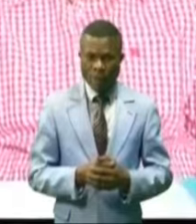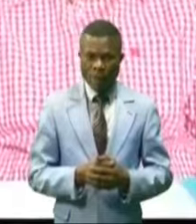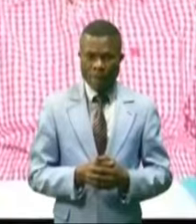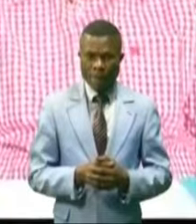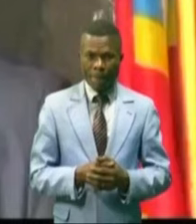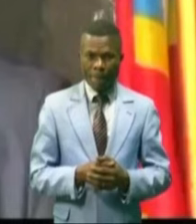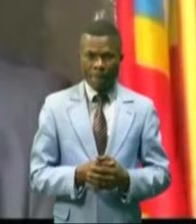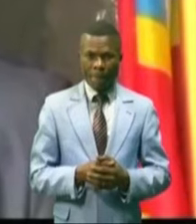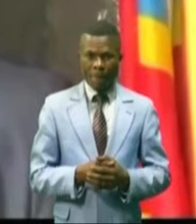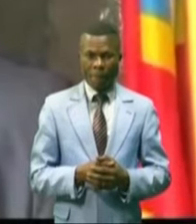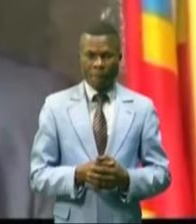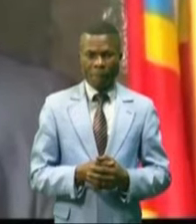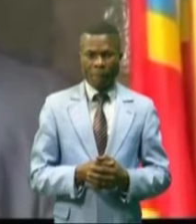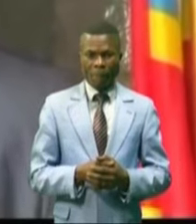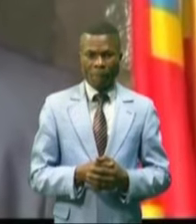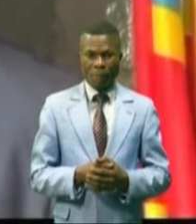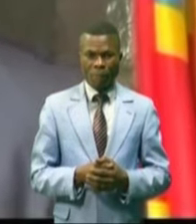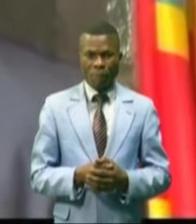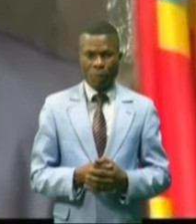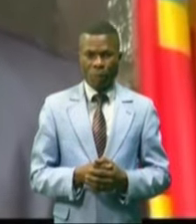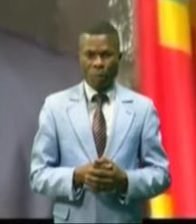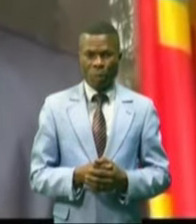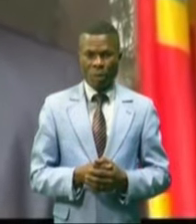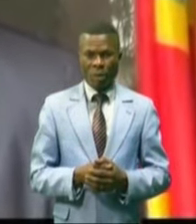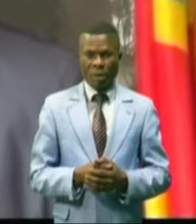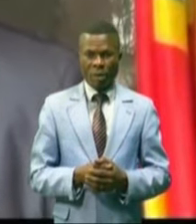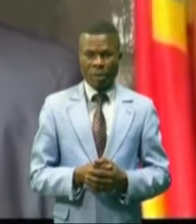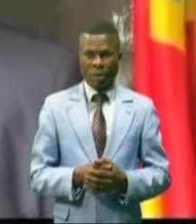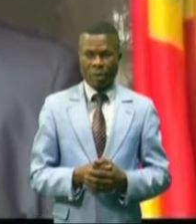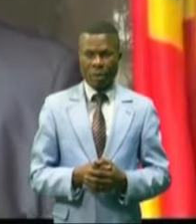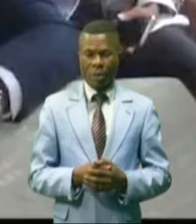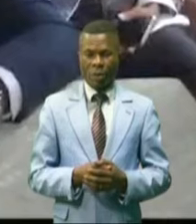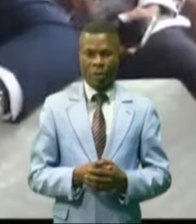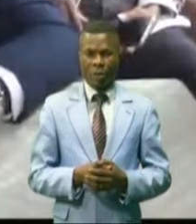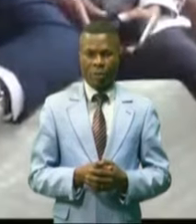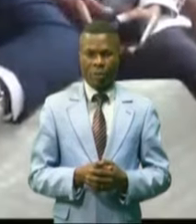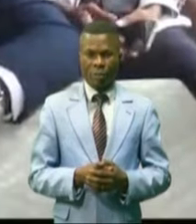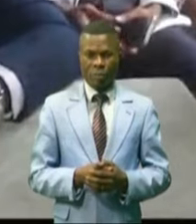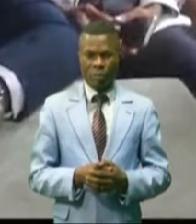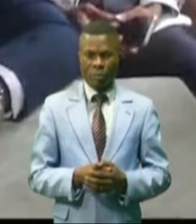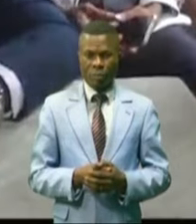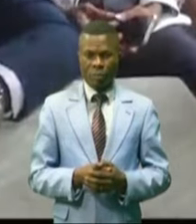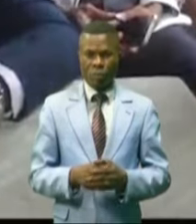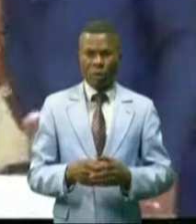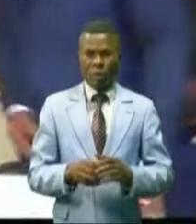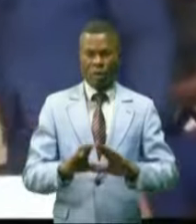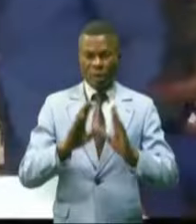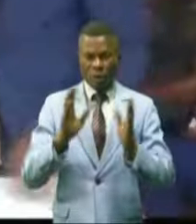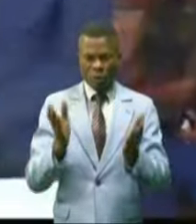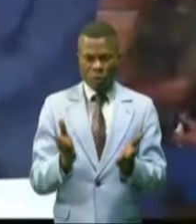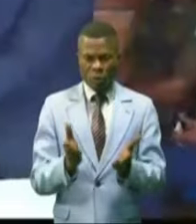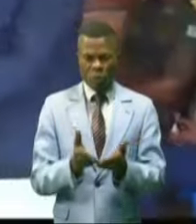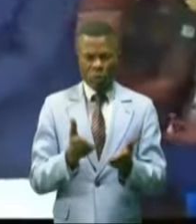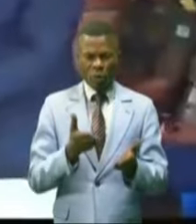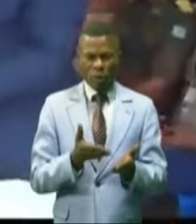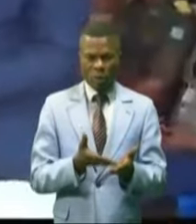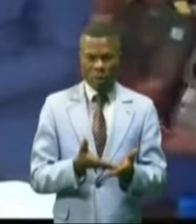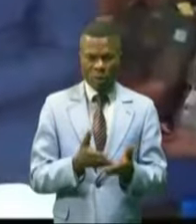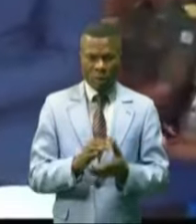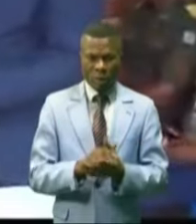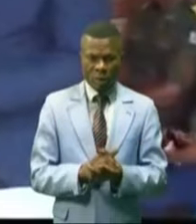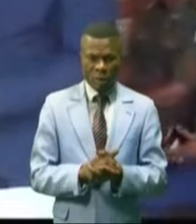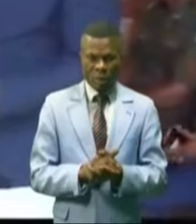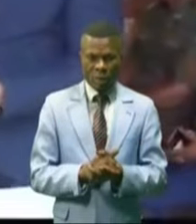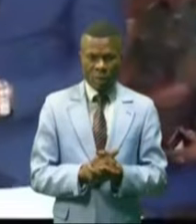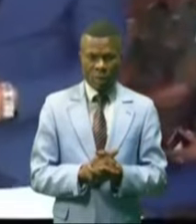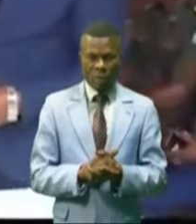de circonstance, Jean-Louis Sanza a remis le bâton de commande et tous les signes de pouvoir de la province à